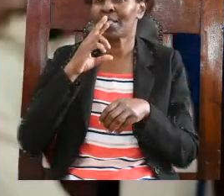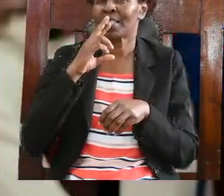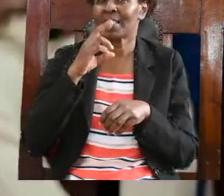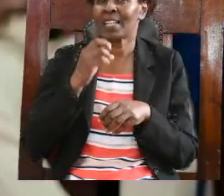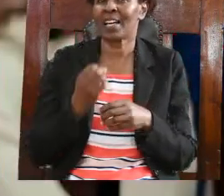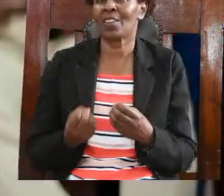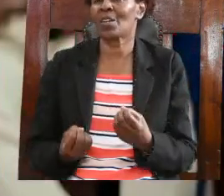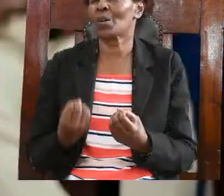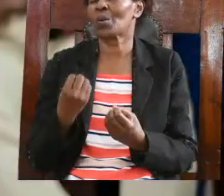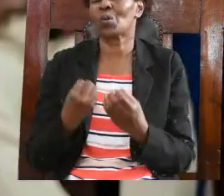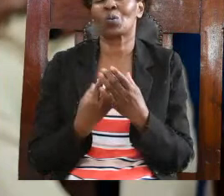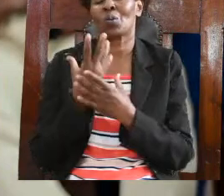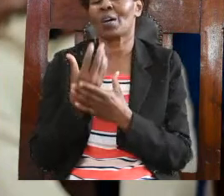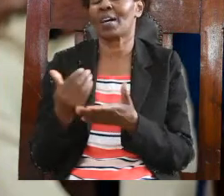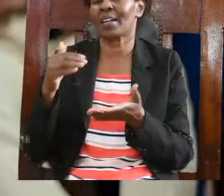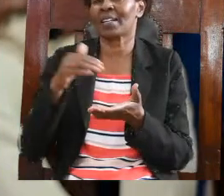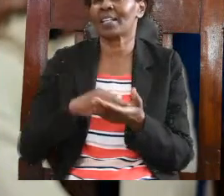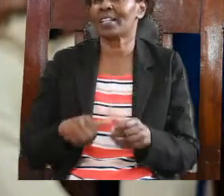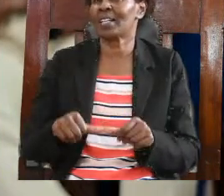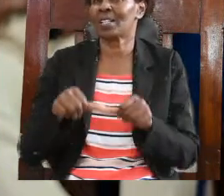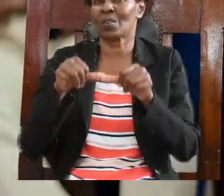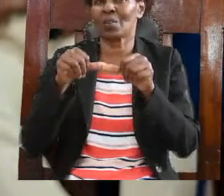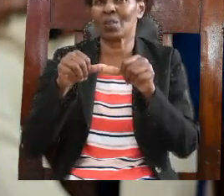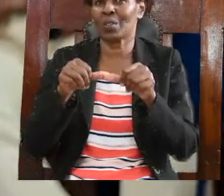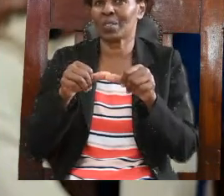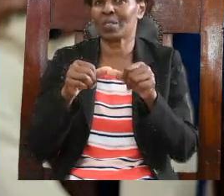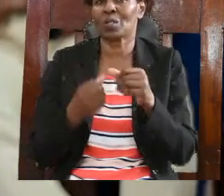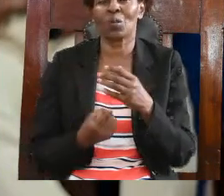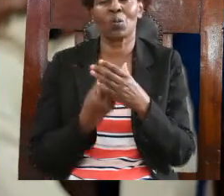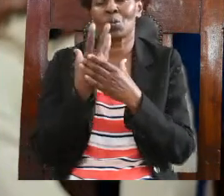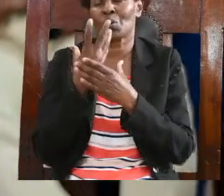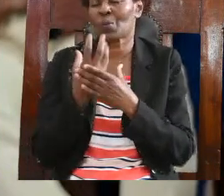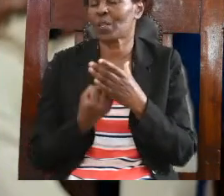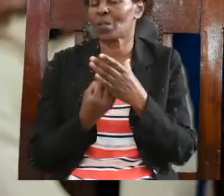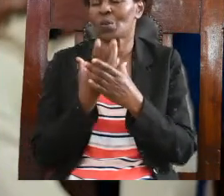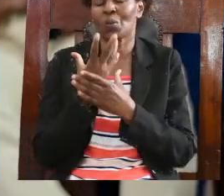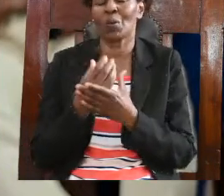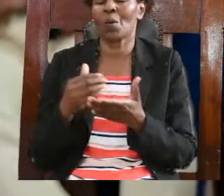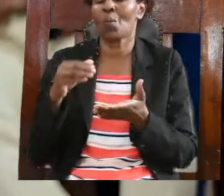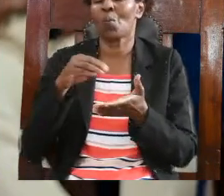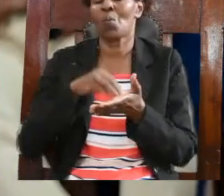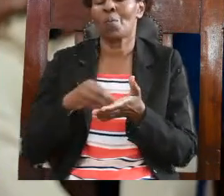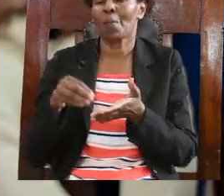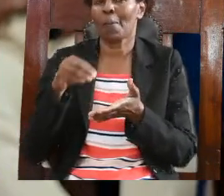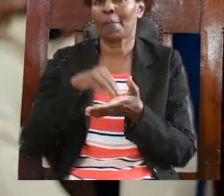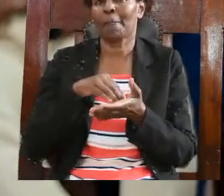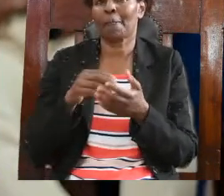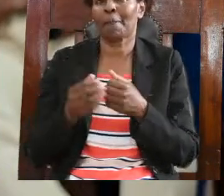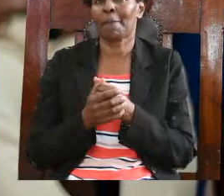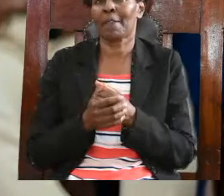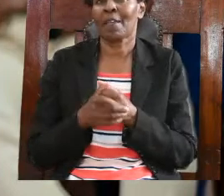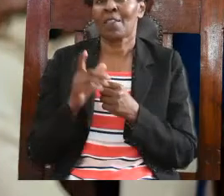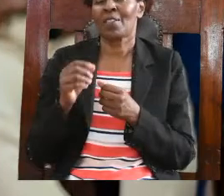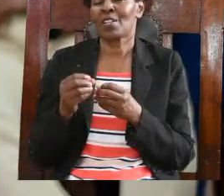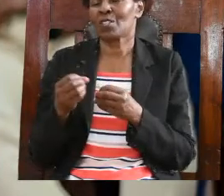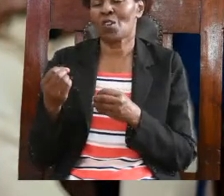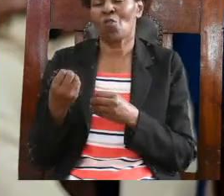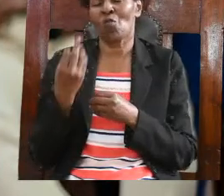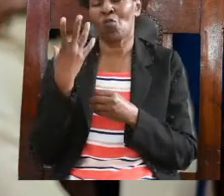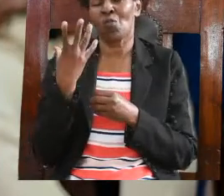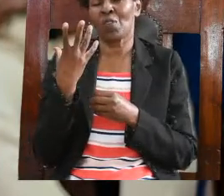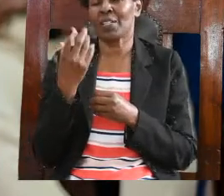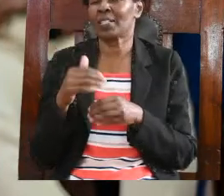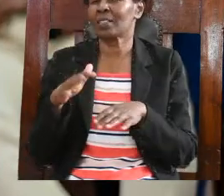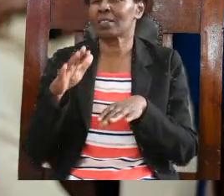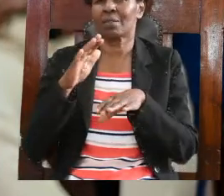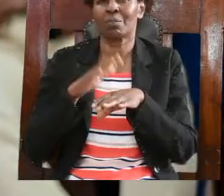zinamea tena, na inaendelea kuwa zaidi na zaidi. Na maua haya upendeza sana kwa macho.